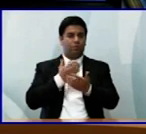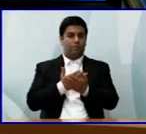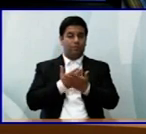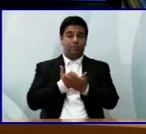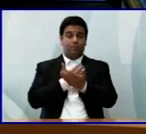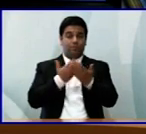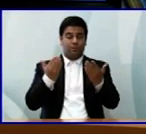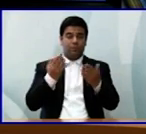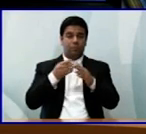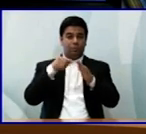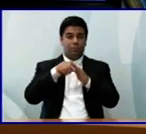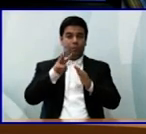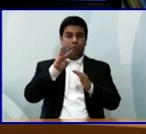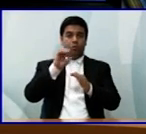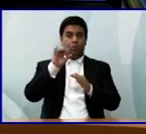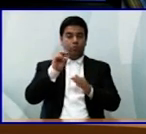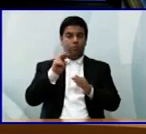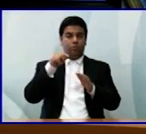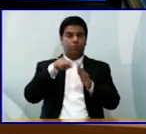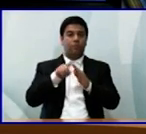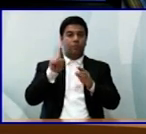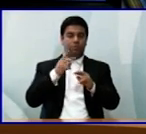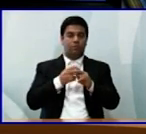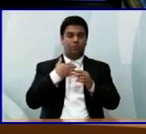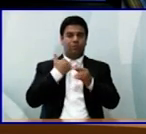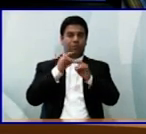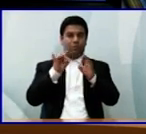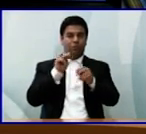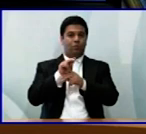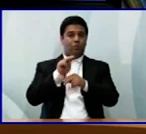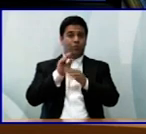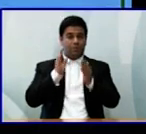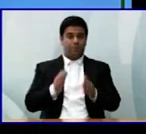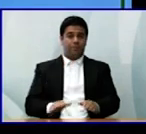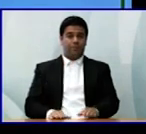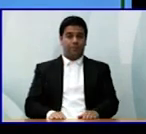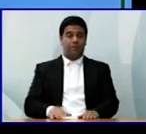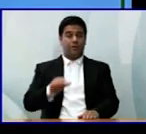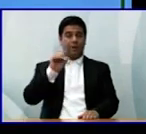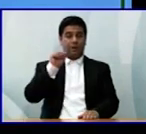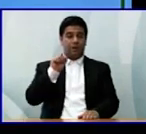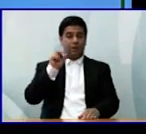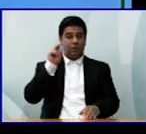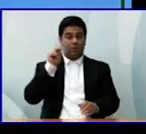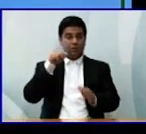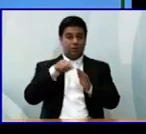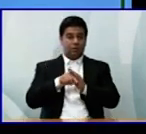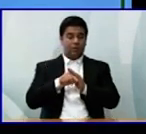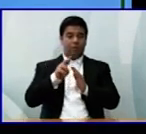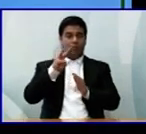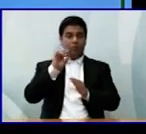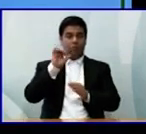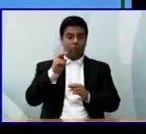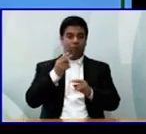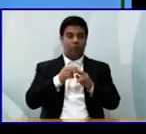Keling, modul nima ekanligini algebraik tarzda eslab qolamiz. Demak, a sonining moduli. U a